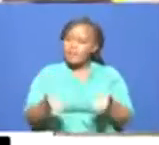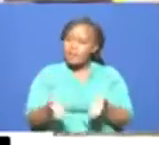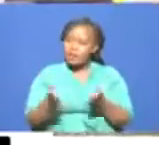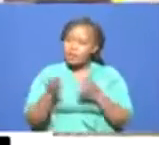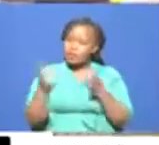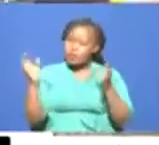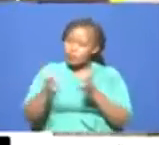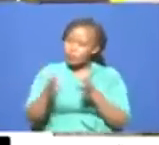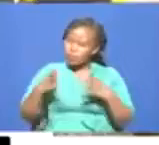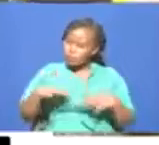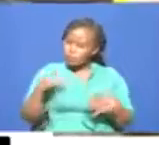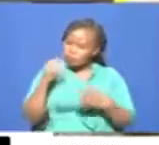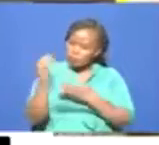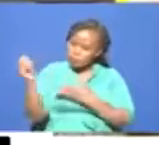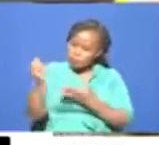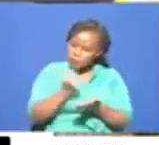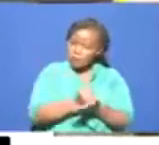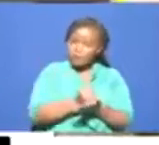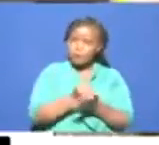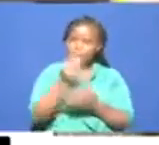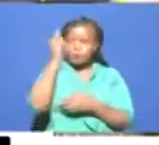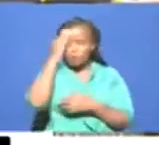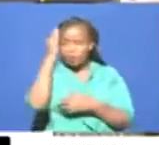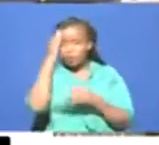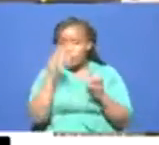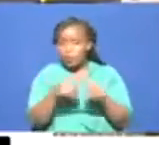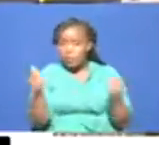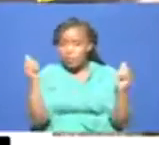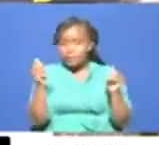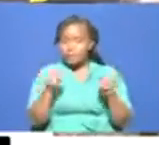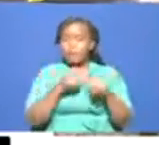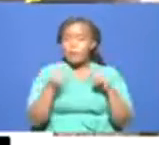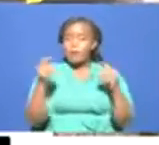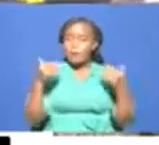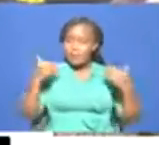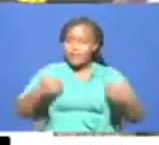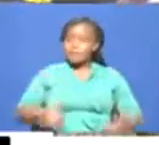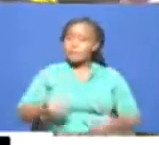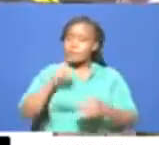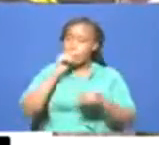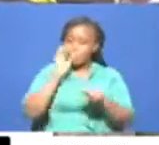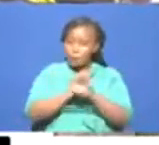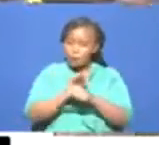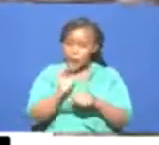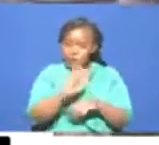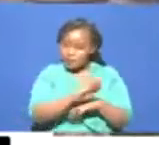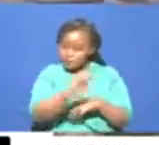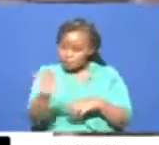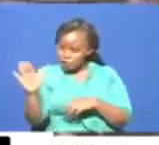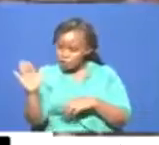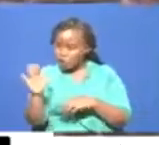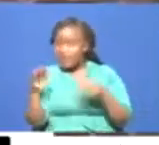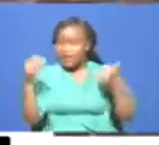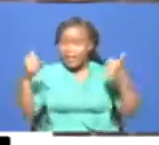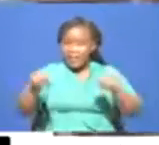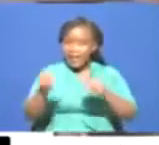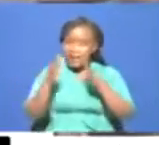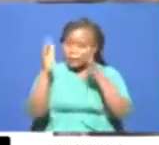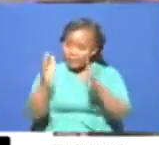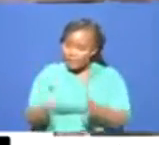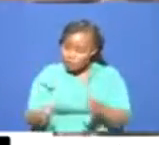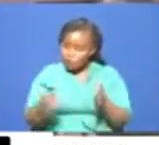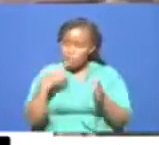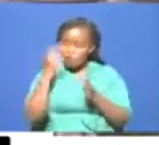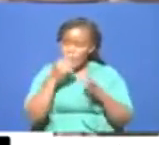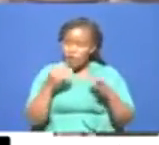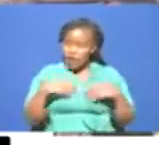wanajulikana. Lakini mimi nataka niwapatie hakikisho. Kila mtu ametolewa